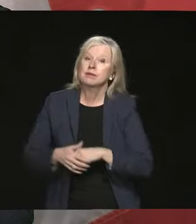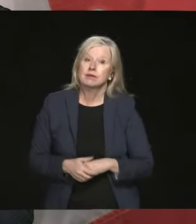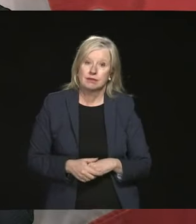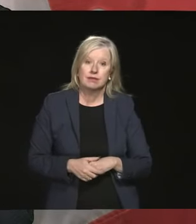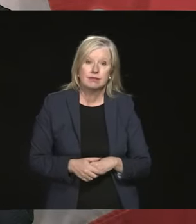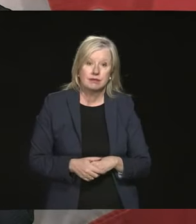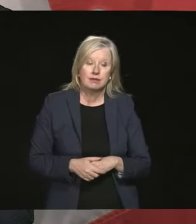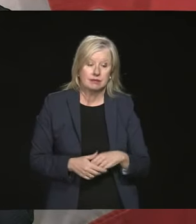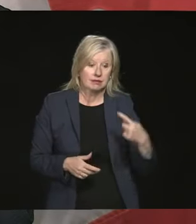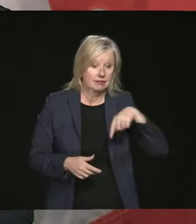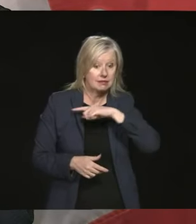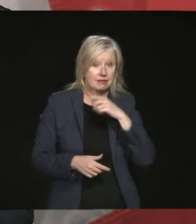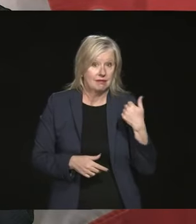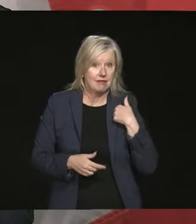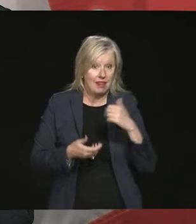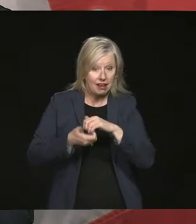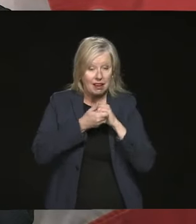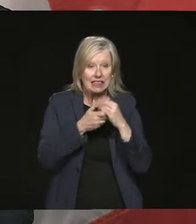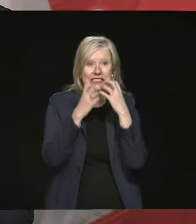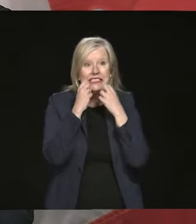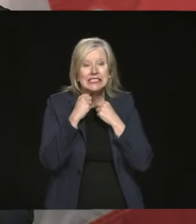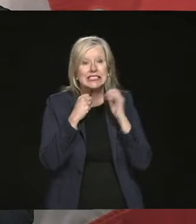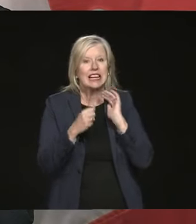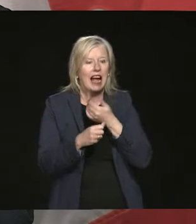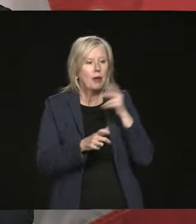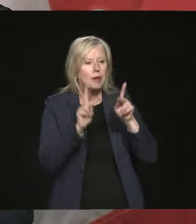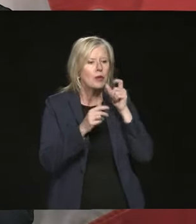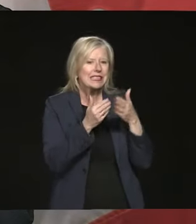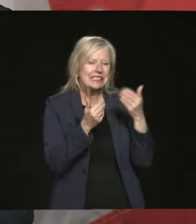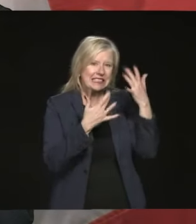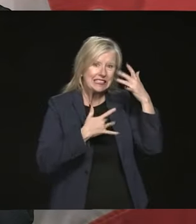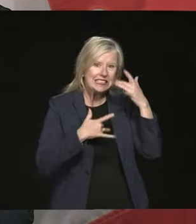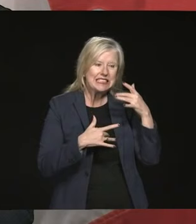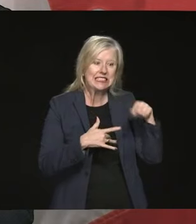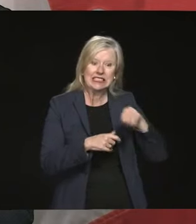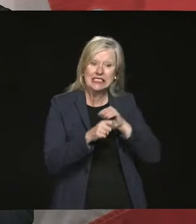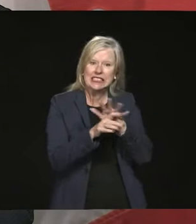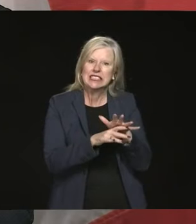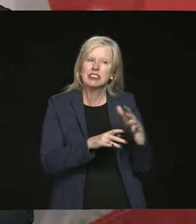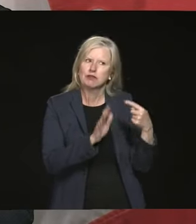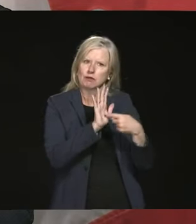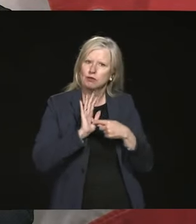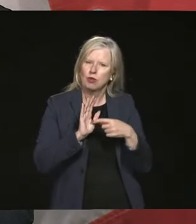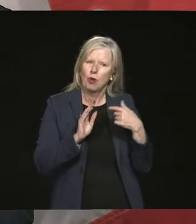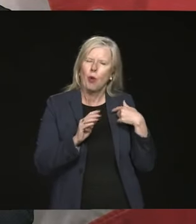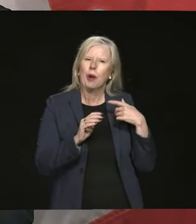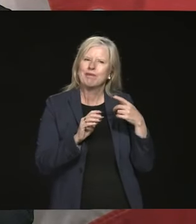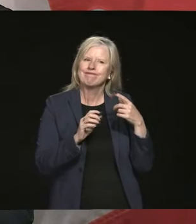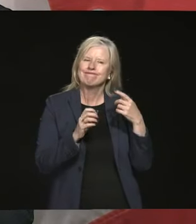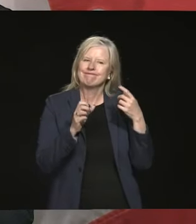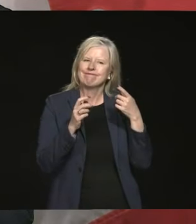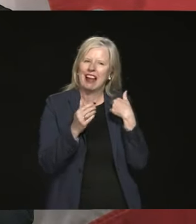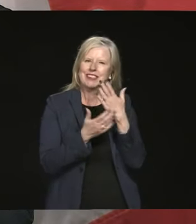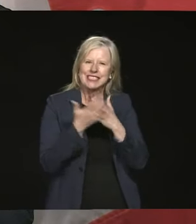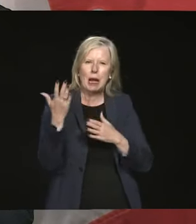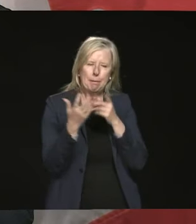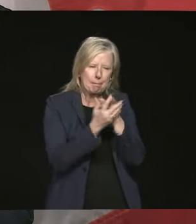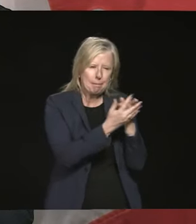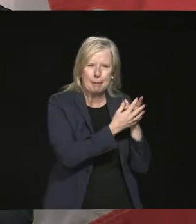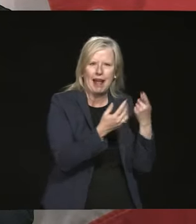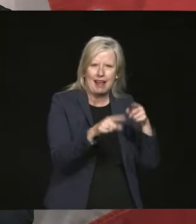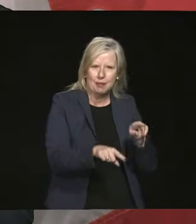pandémie vulnerable, a révélé le défaut this de notre pandemic cuirasse. has revealed a chink Les in our aînés dans armor. les établissements de soins de longue durée et Long-term les care résidences